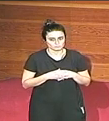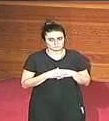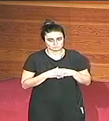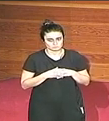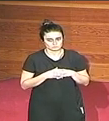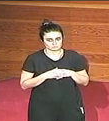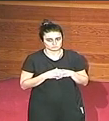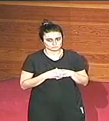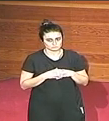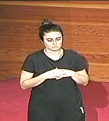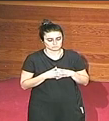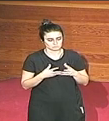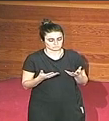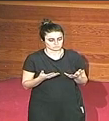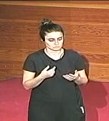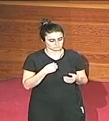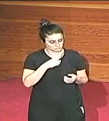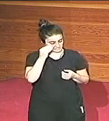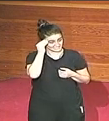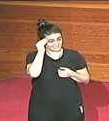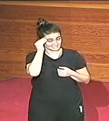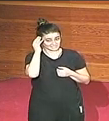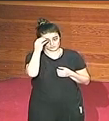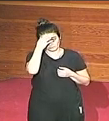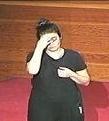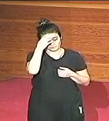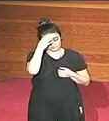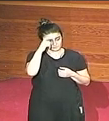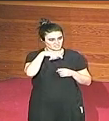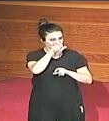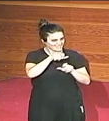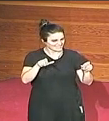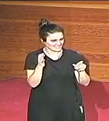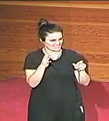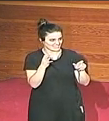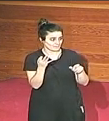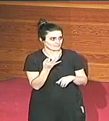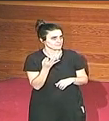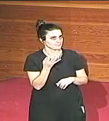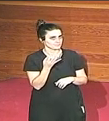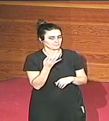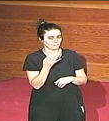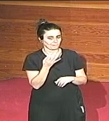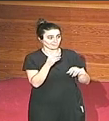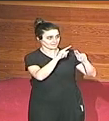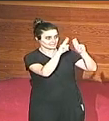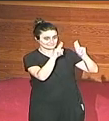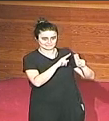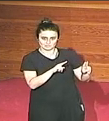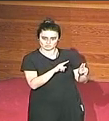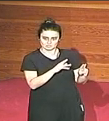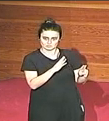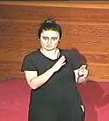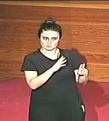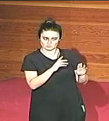ustut hortan biztanleria dakala beharra ulertzeko nazioartea bere